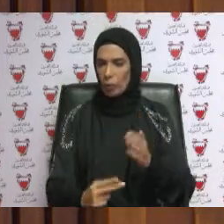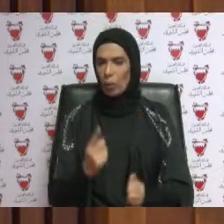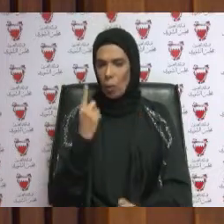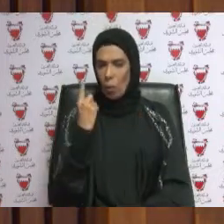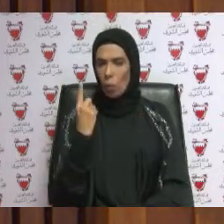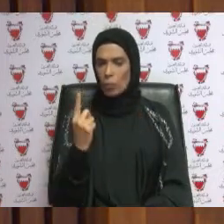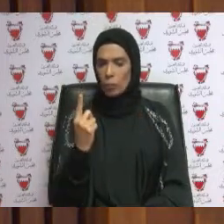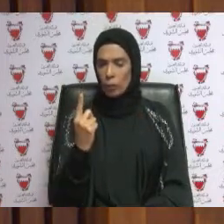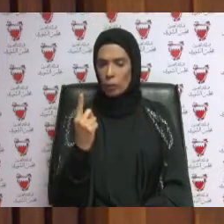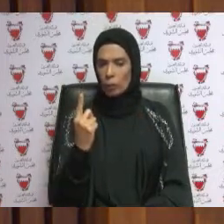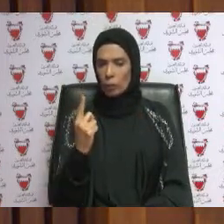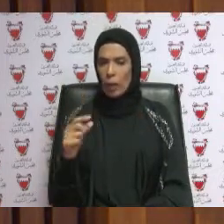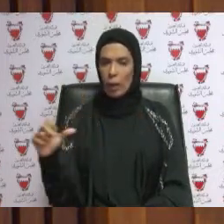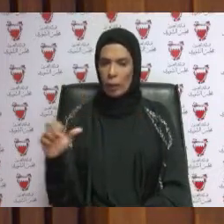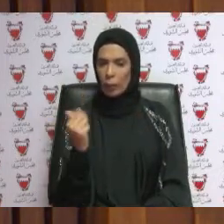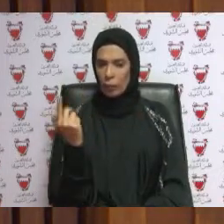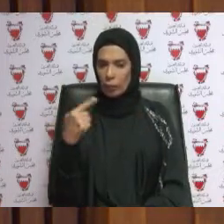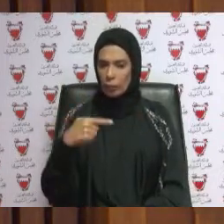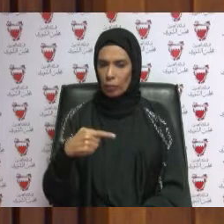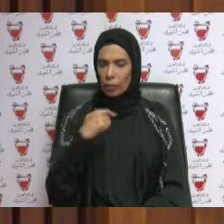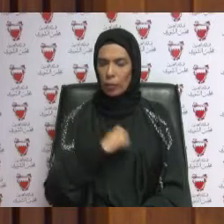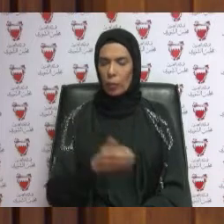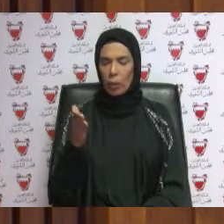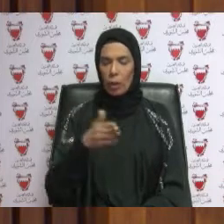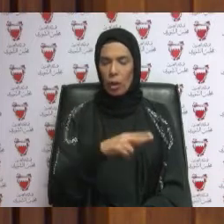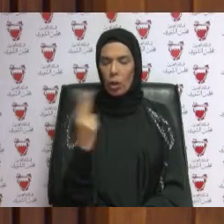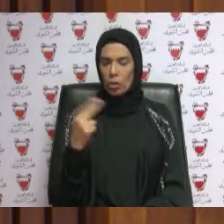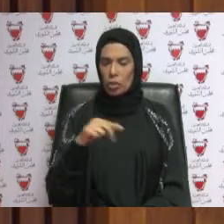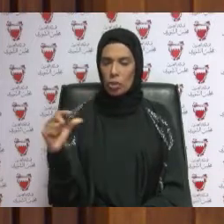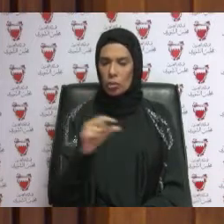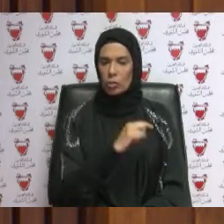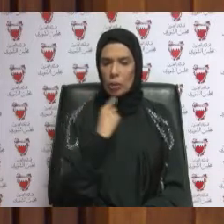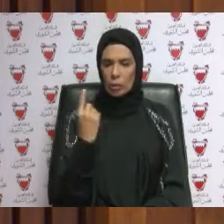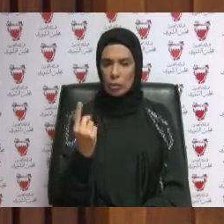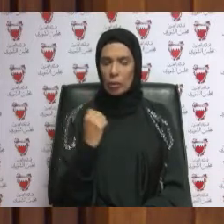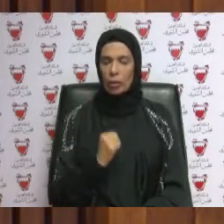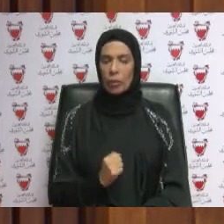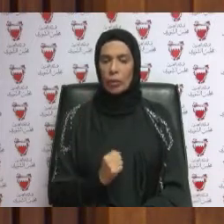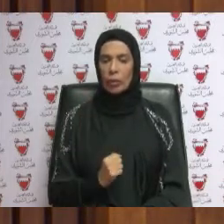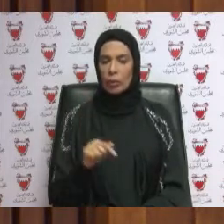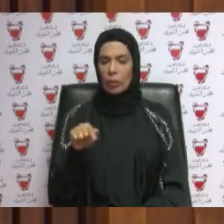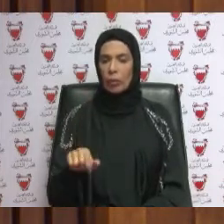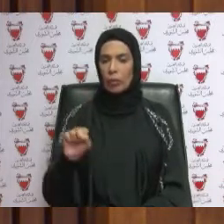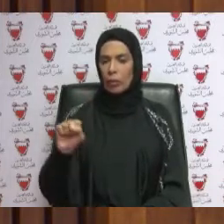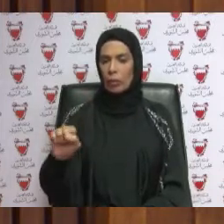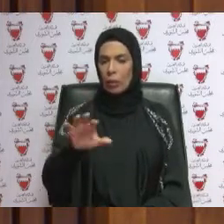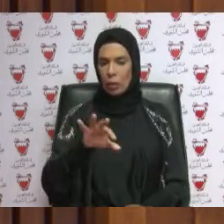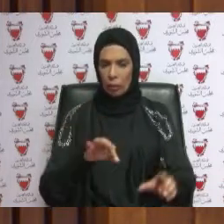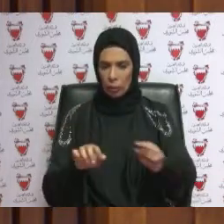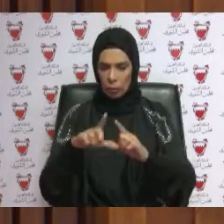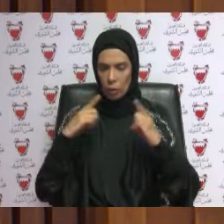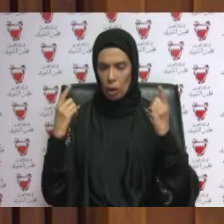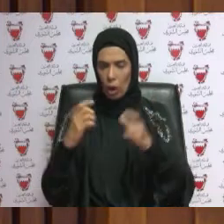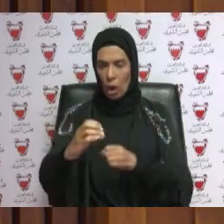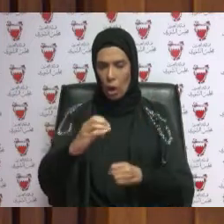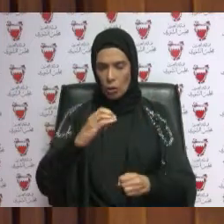لسنة 2019 الصادر بتاريخ 20 أكتوبر 2019 بشأن تشكيل لجنة إعداد الرد